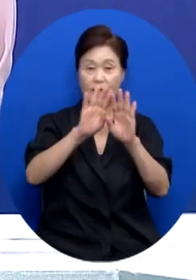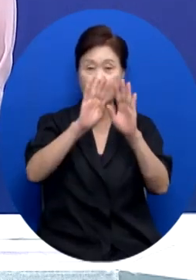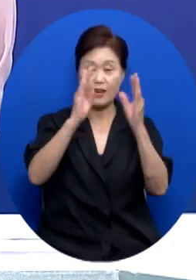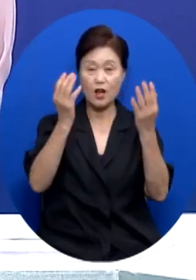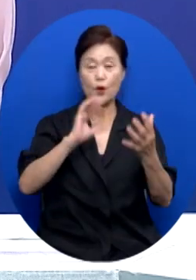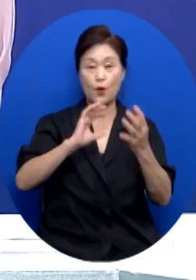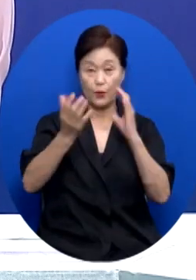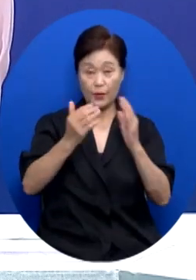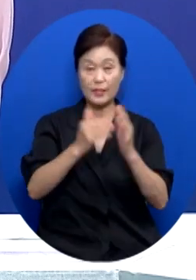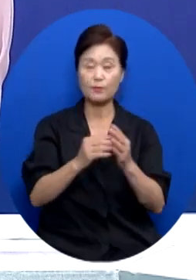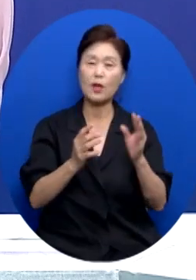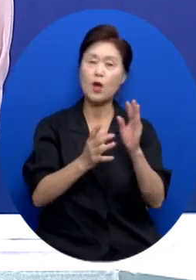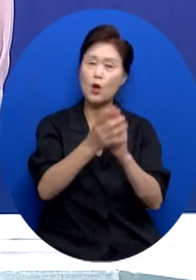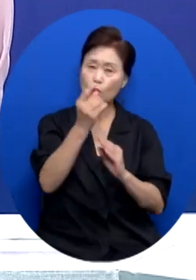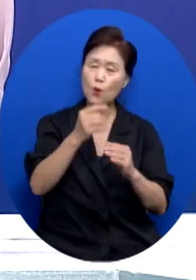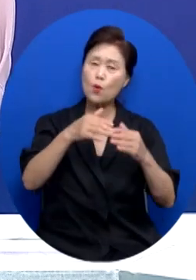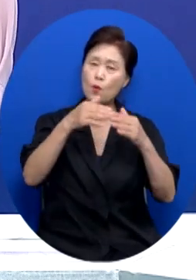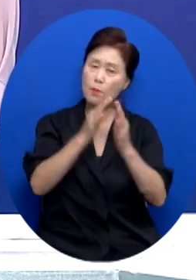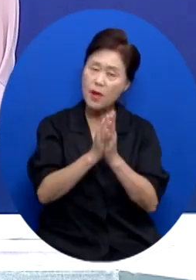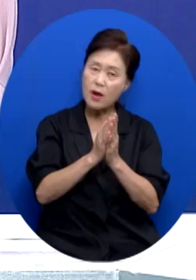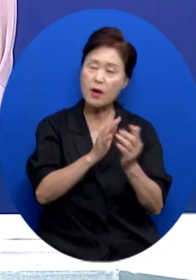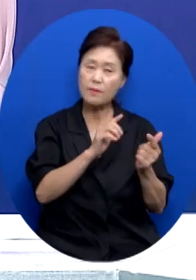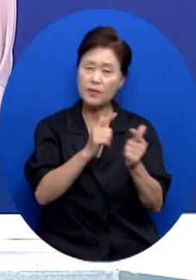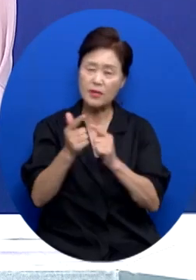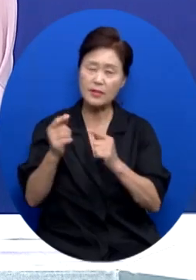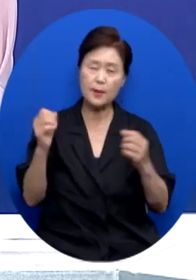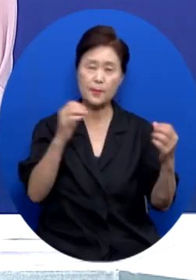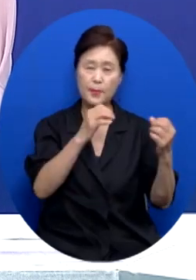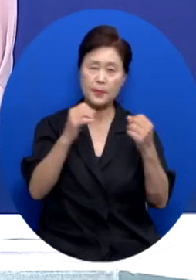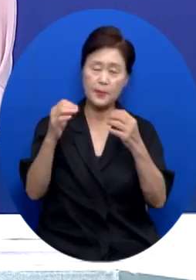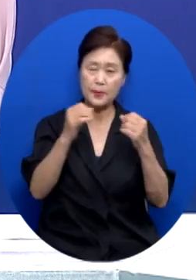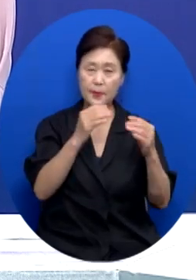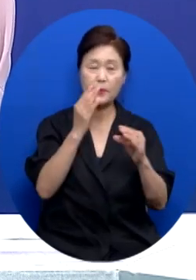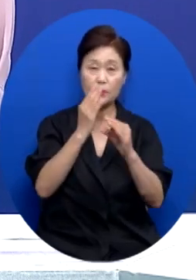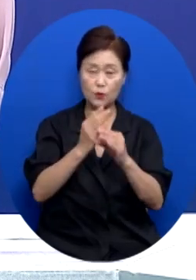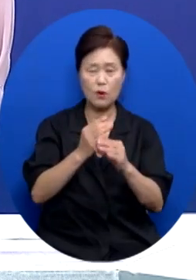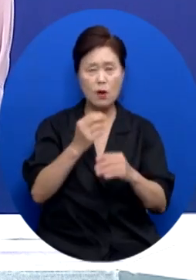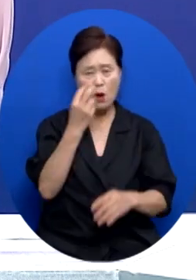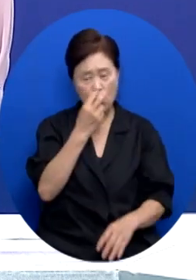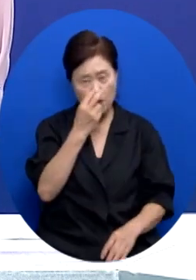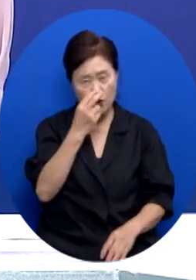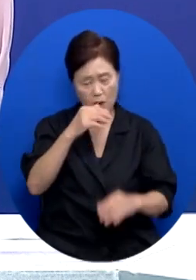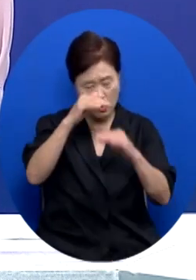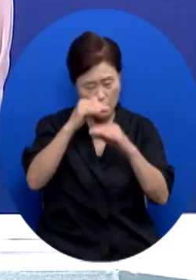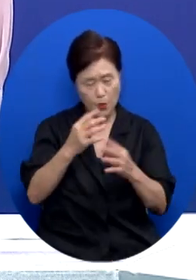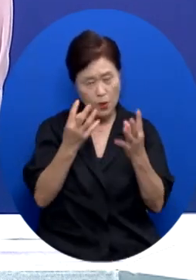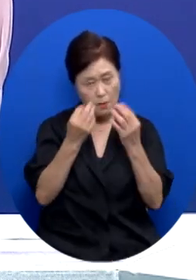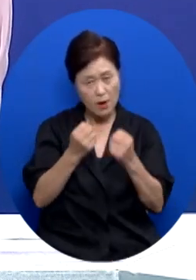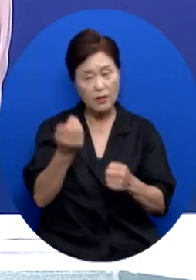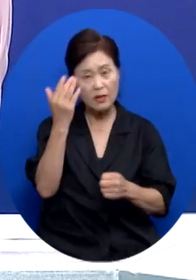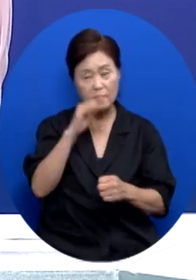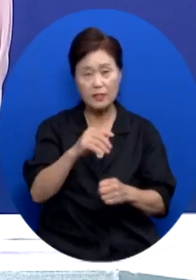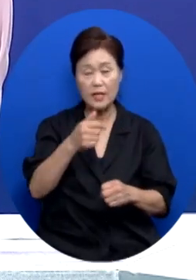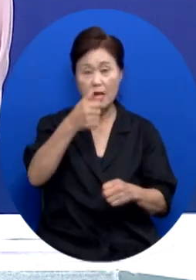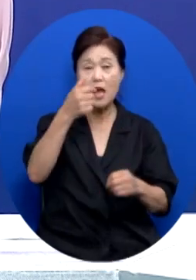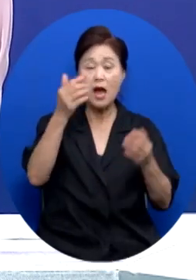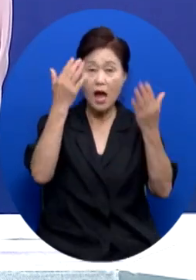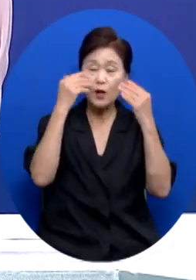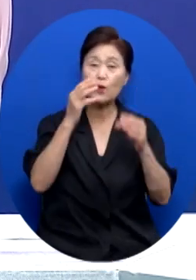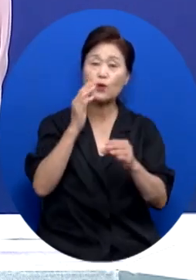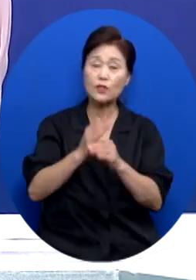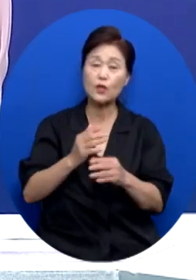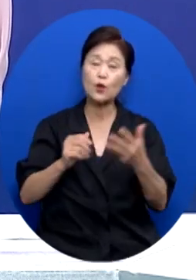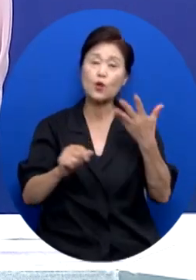통폐합 문제와 관련한 다양한 의견이 오갔습니다. 검토할 상황이 많아 보이는데 총회와 신학대 관계자 측은 일단 오는